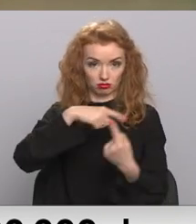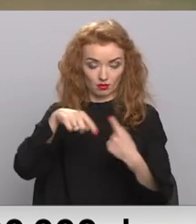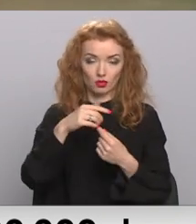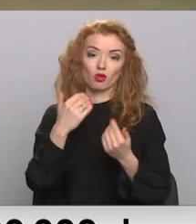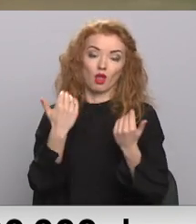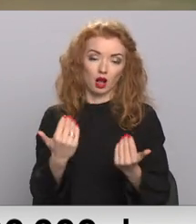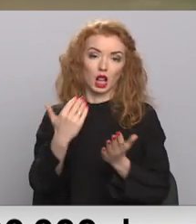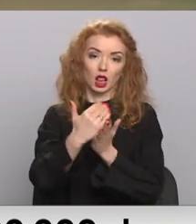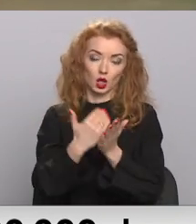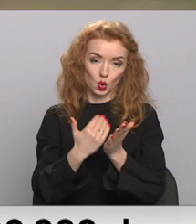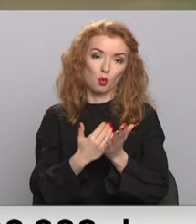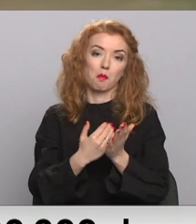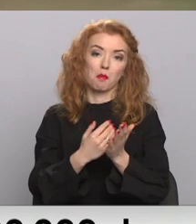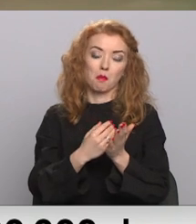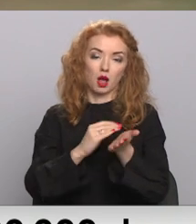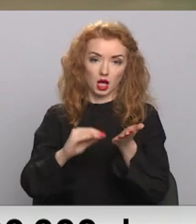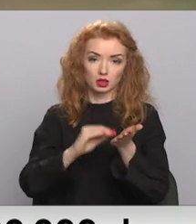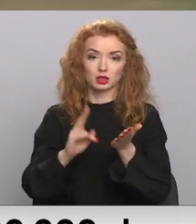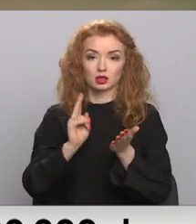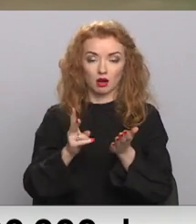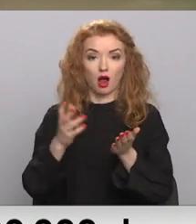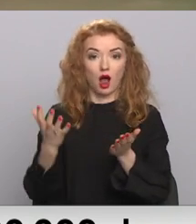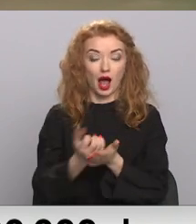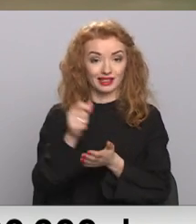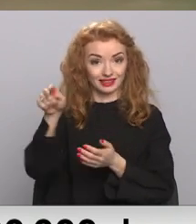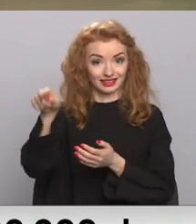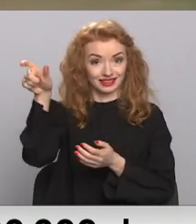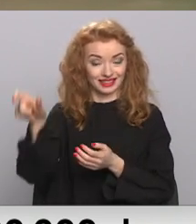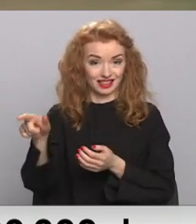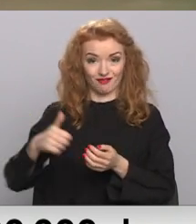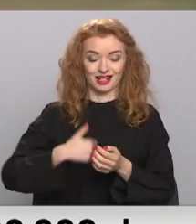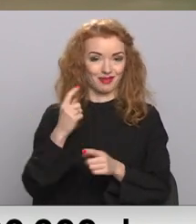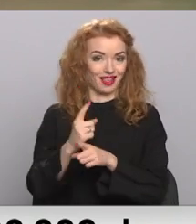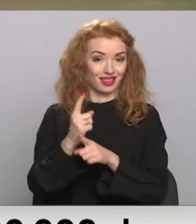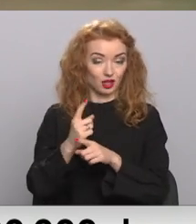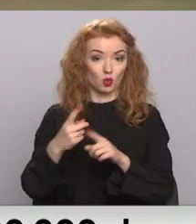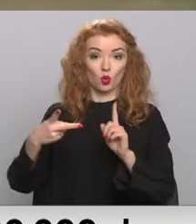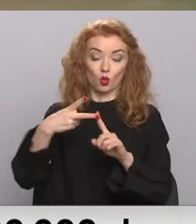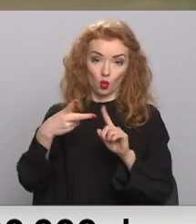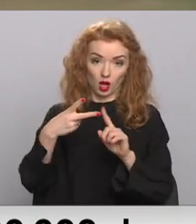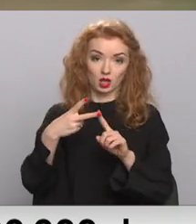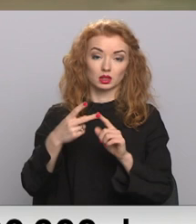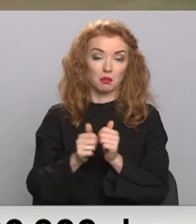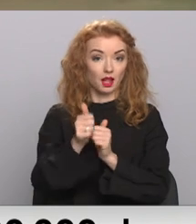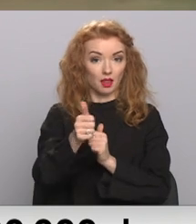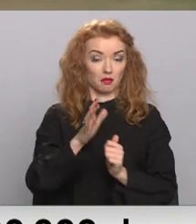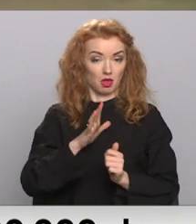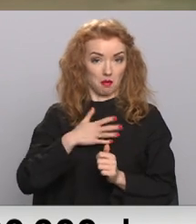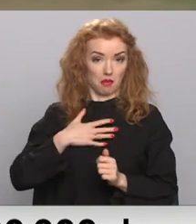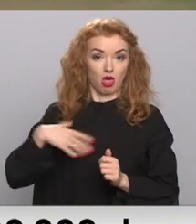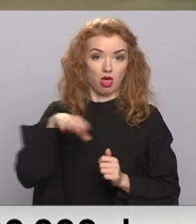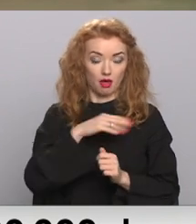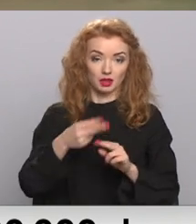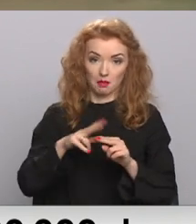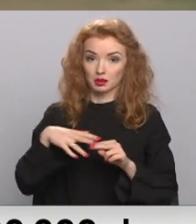tiesas nolēmumā minēts, atzītais uzvarētājs par tādu nevarēja tikt atzīts, un otrais pretendents bijām mēs, līdz ar to